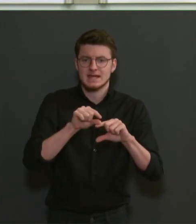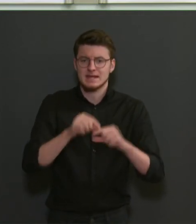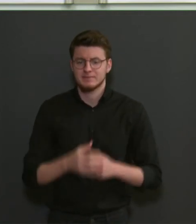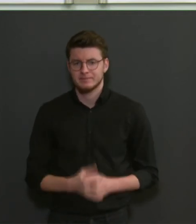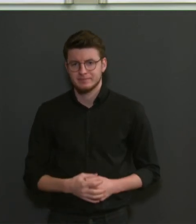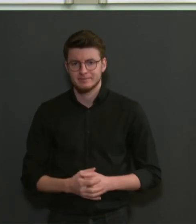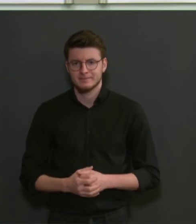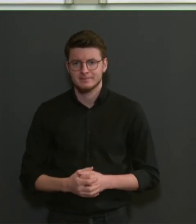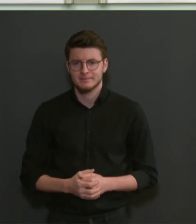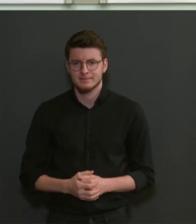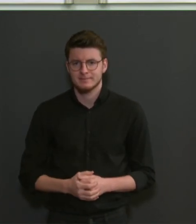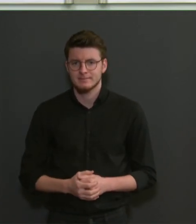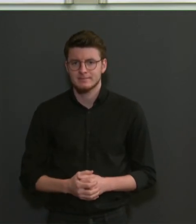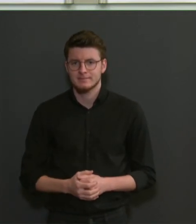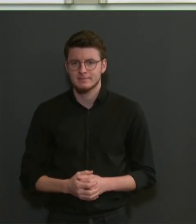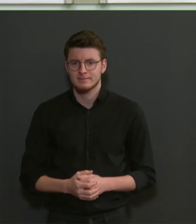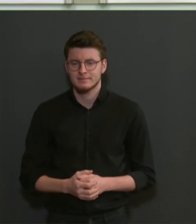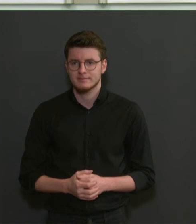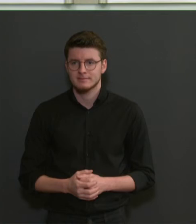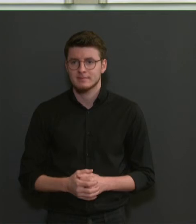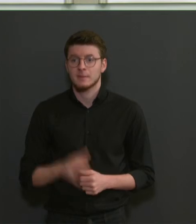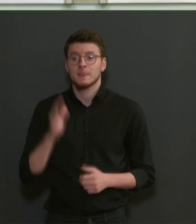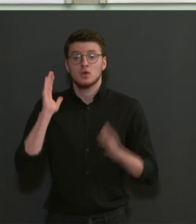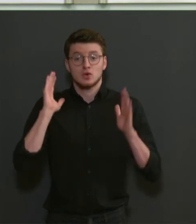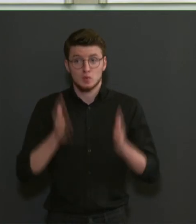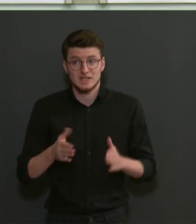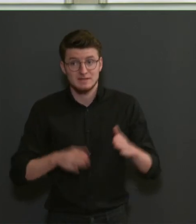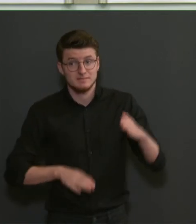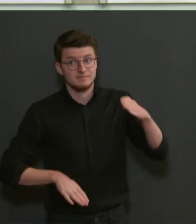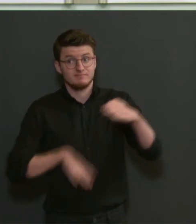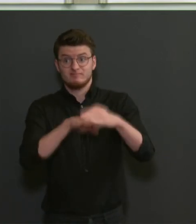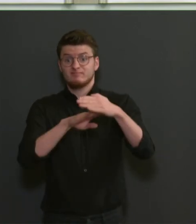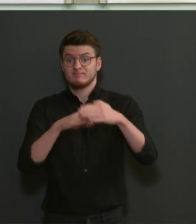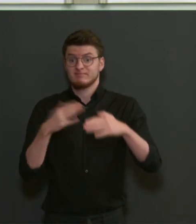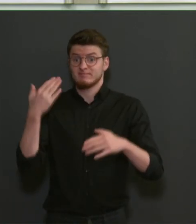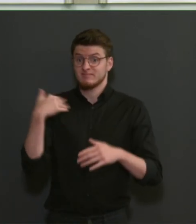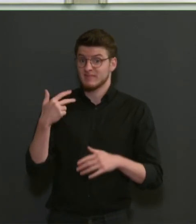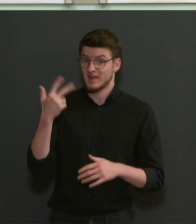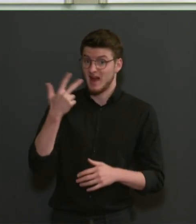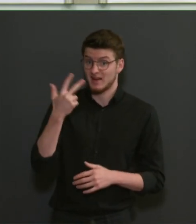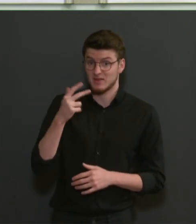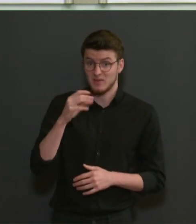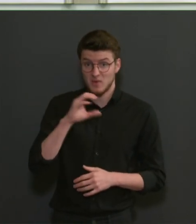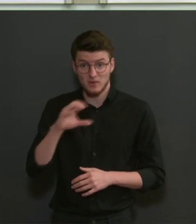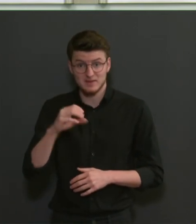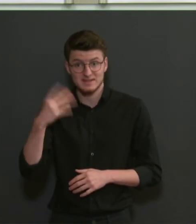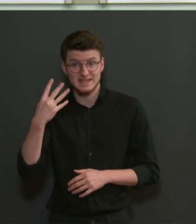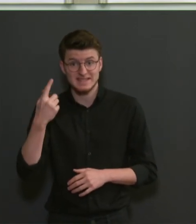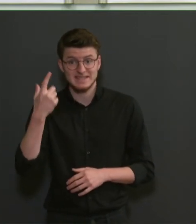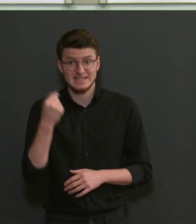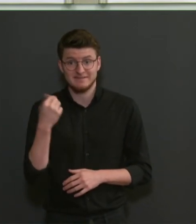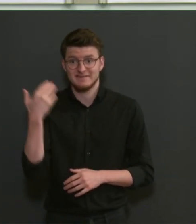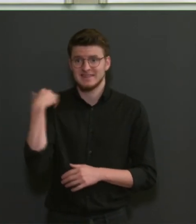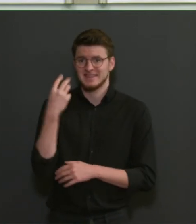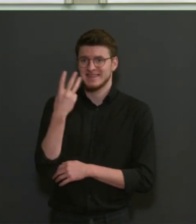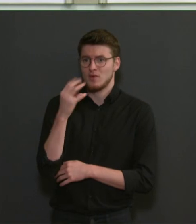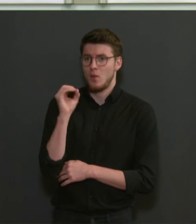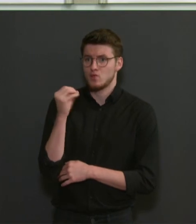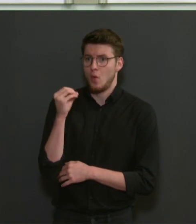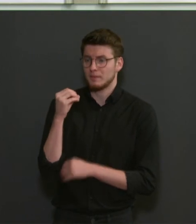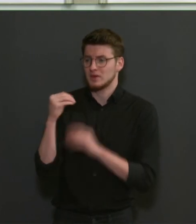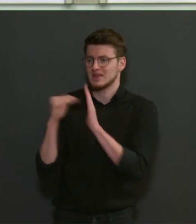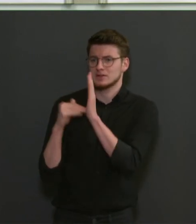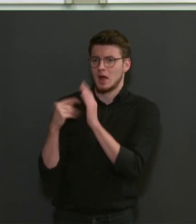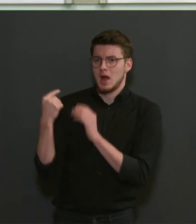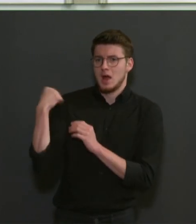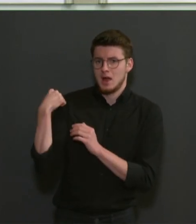Na de piek van 879 nieuwe ziekenhuisopnames op dinsdag 3 november lagen de